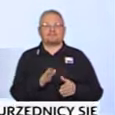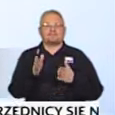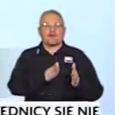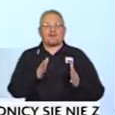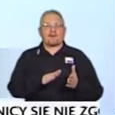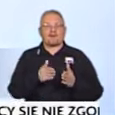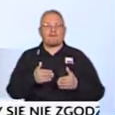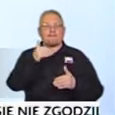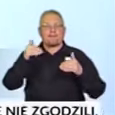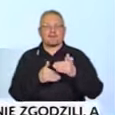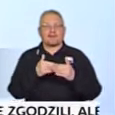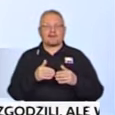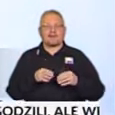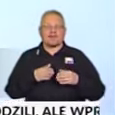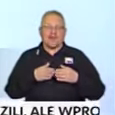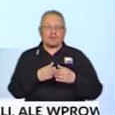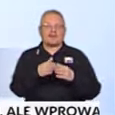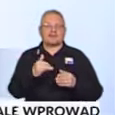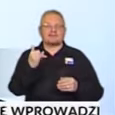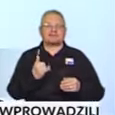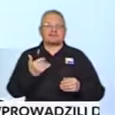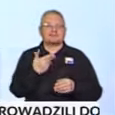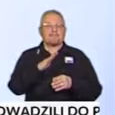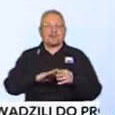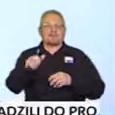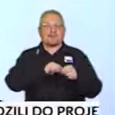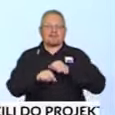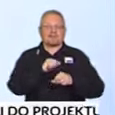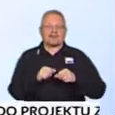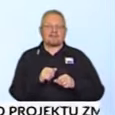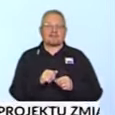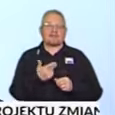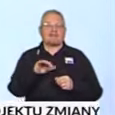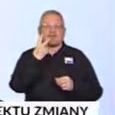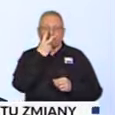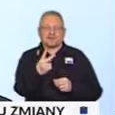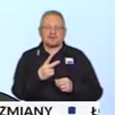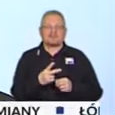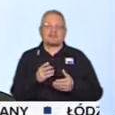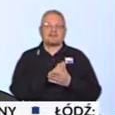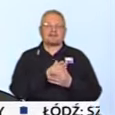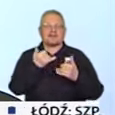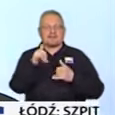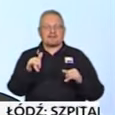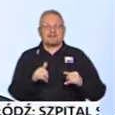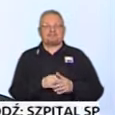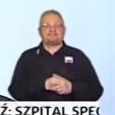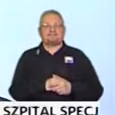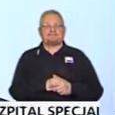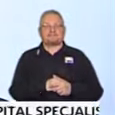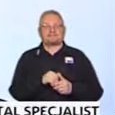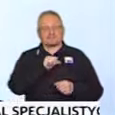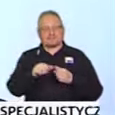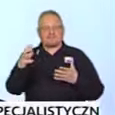przygotowany pod kierunkiem dzieciaków z niepełnosprawnościami niedowidzących między innymi. Jest